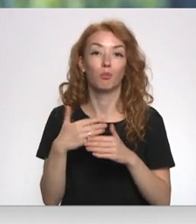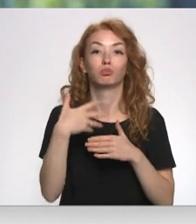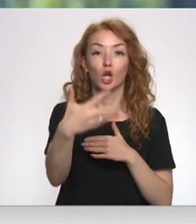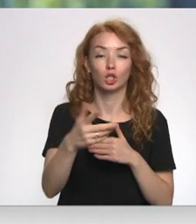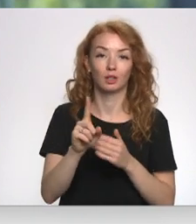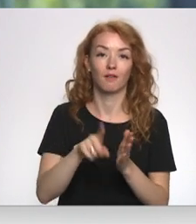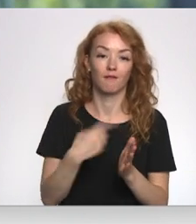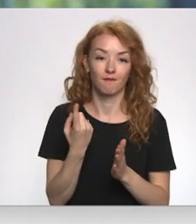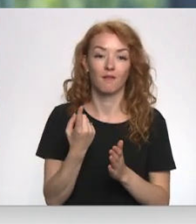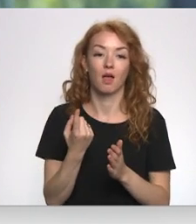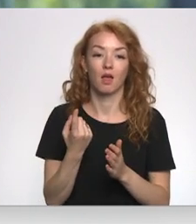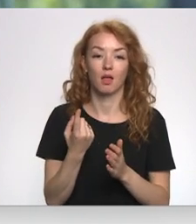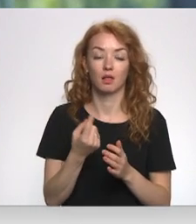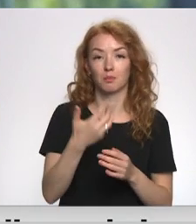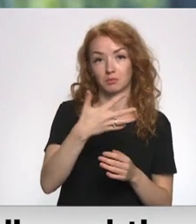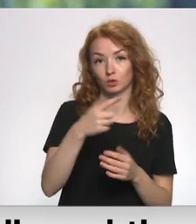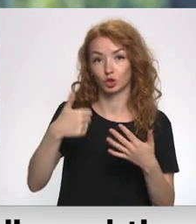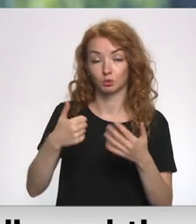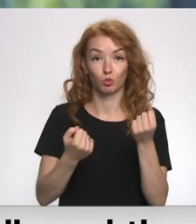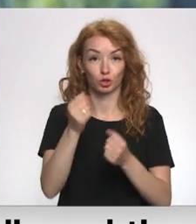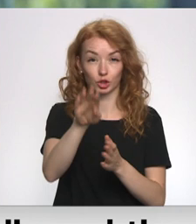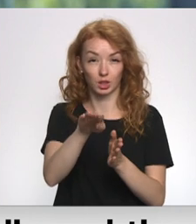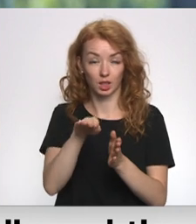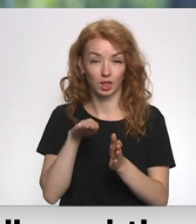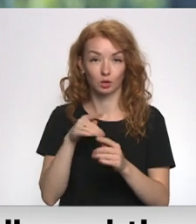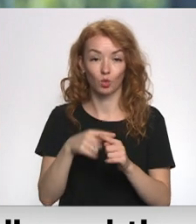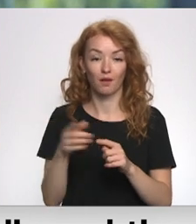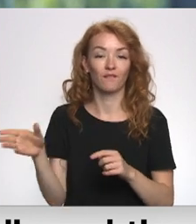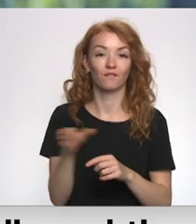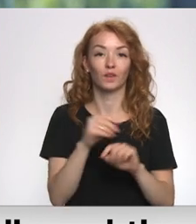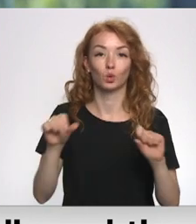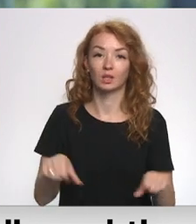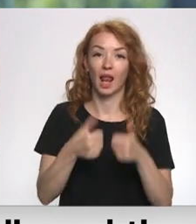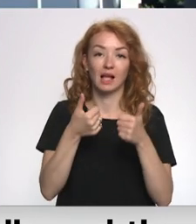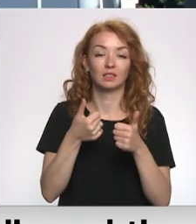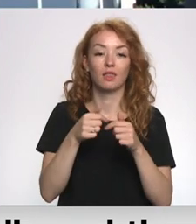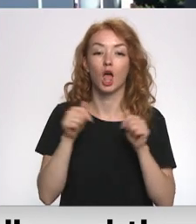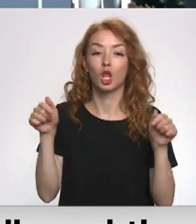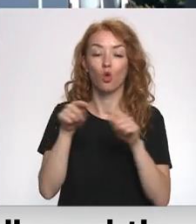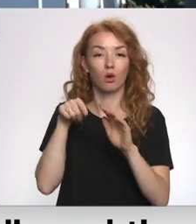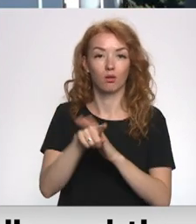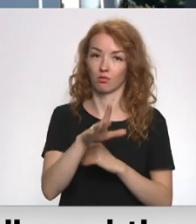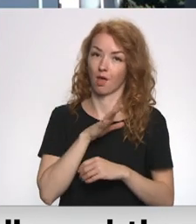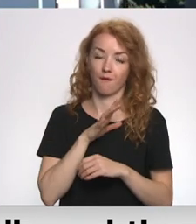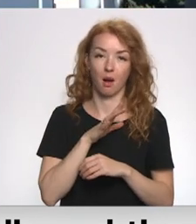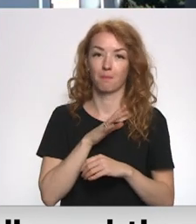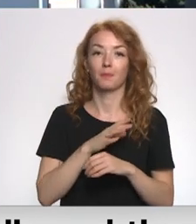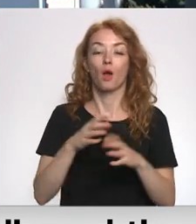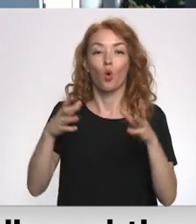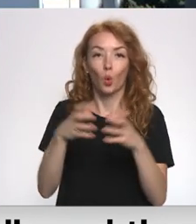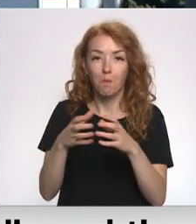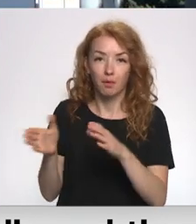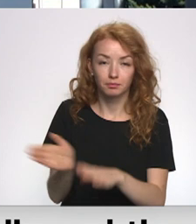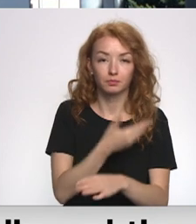ir 70-60 automašīnas. Visus vienlaikus teritorijām mēs ielaist nevaram. Mēs laižam pa grupām, lai viņus varētu nokontrolēt